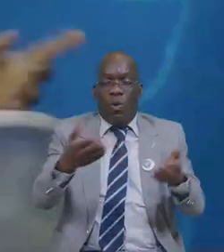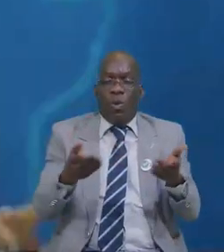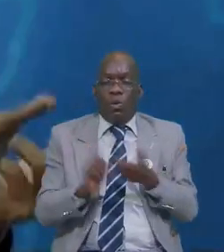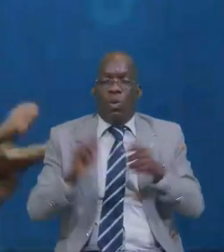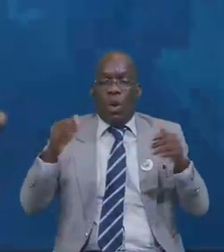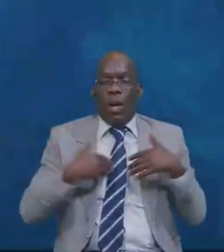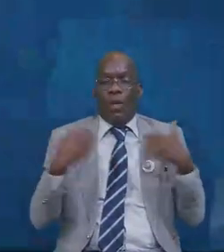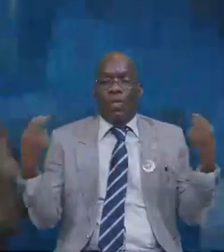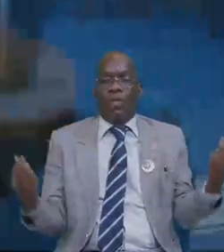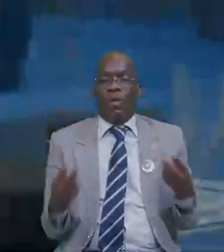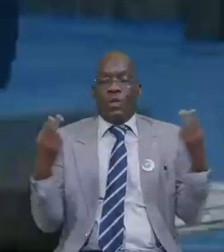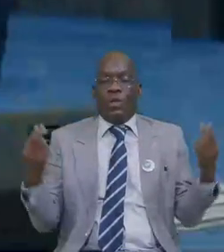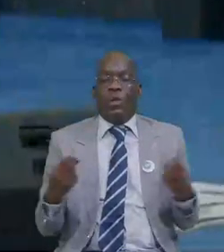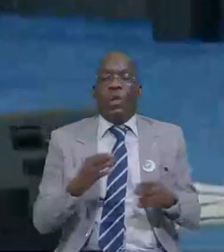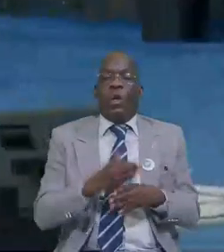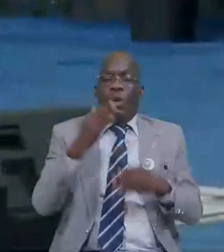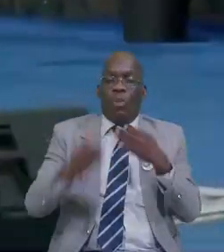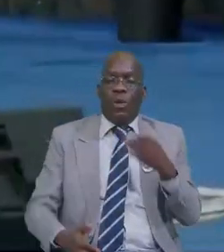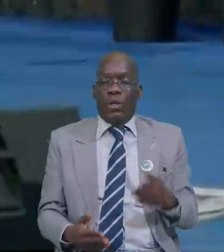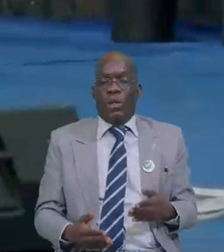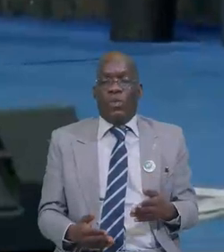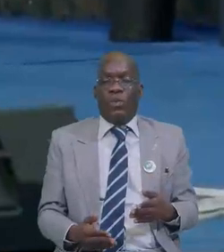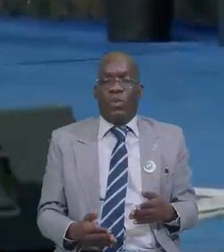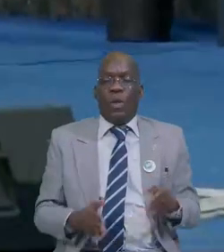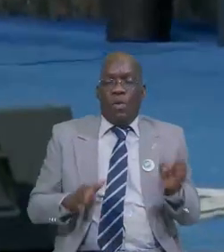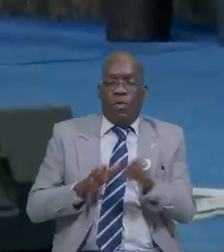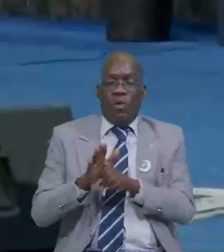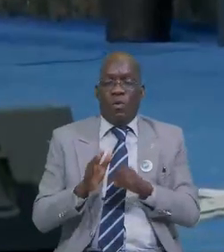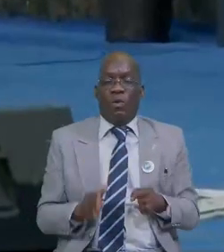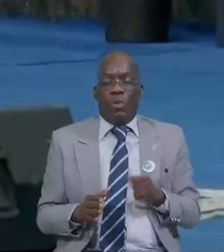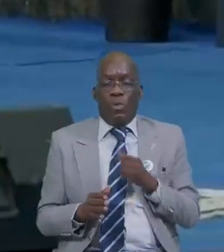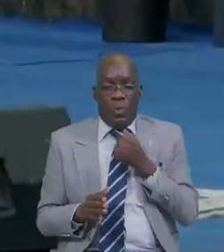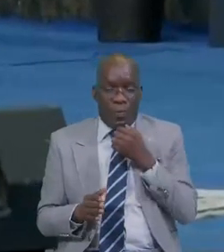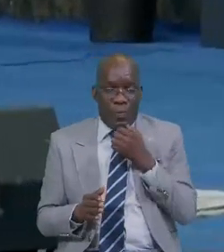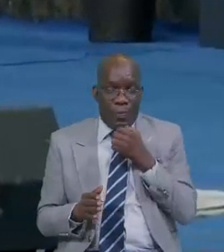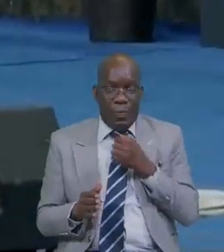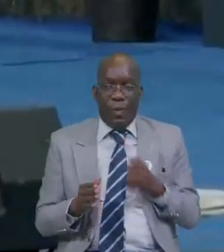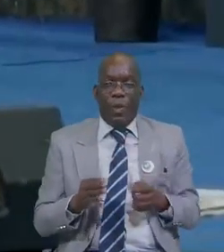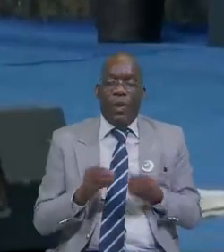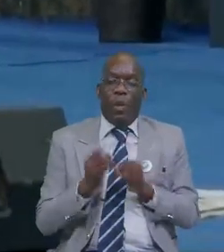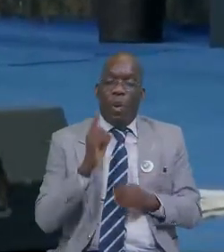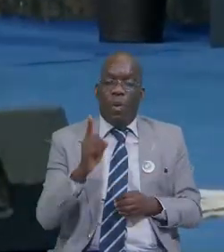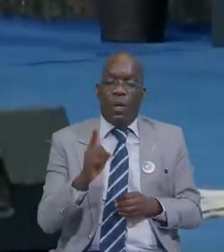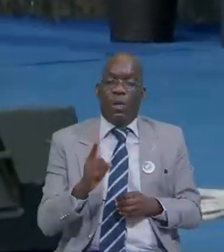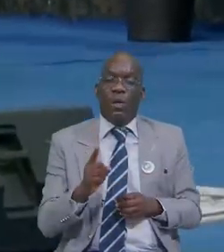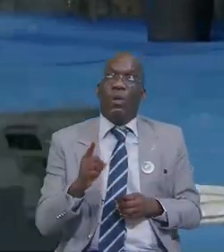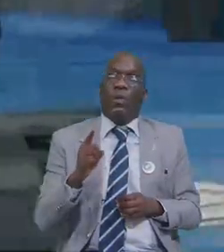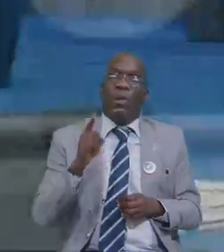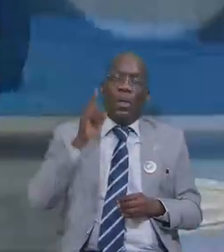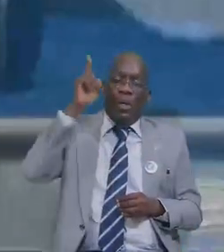avoir holistique, totale, complète, pleine. Il dit, premièrement donc,